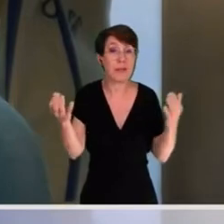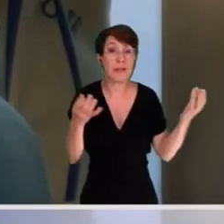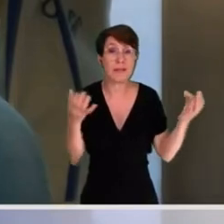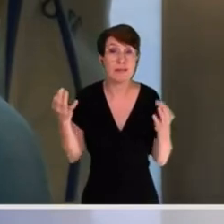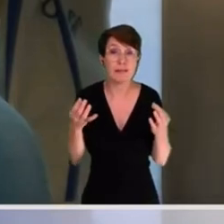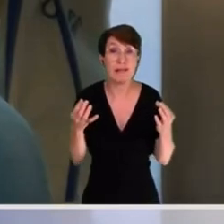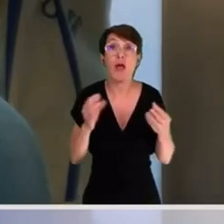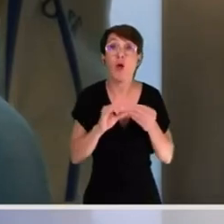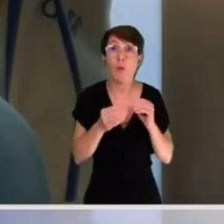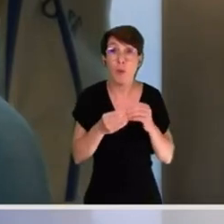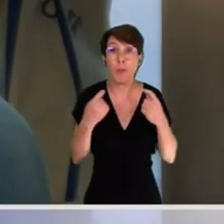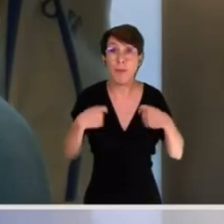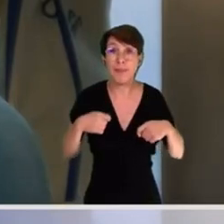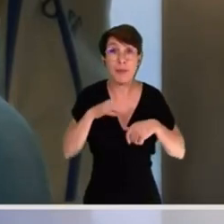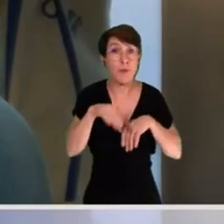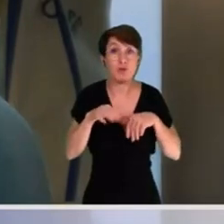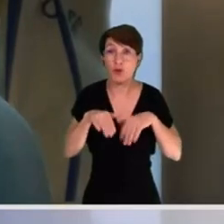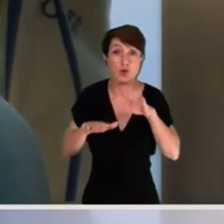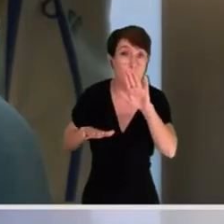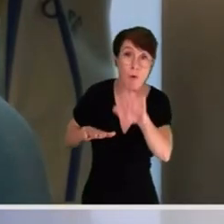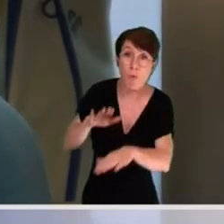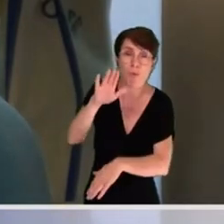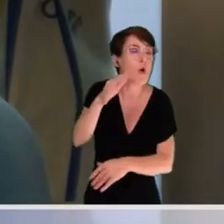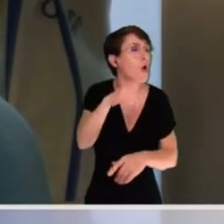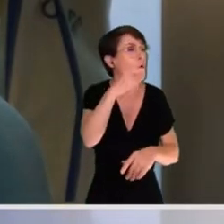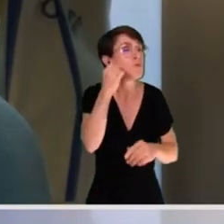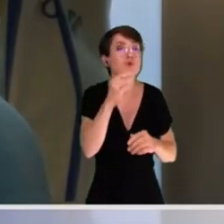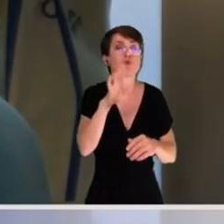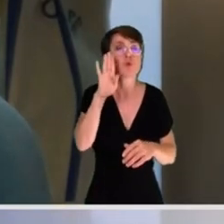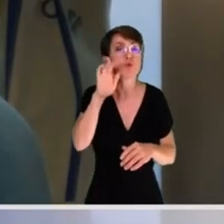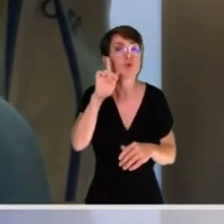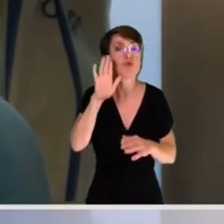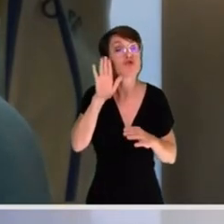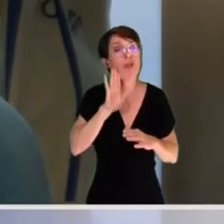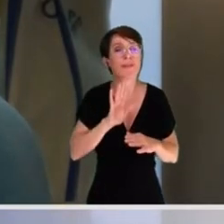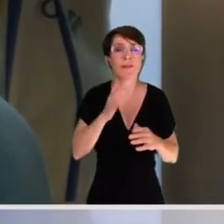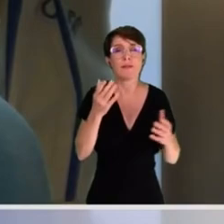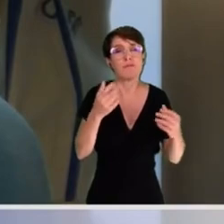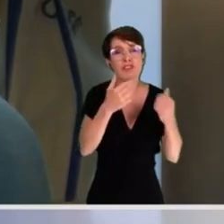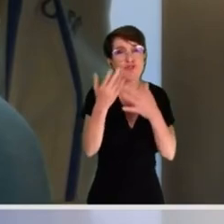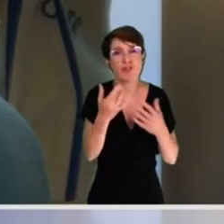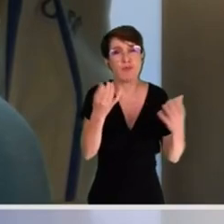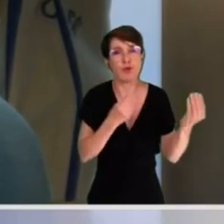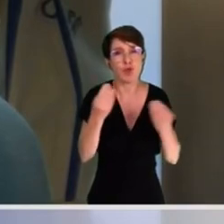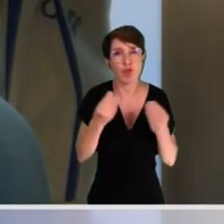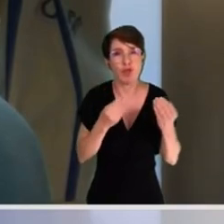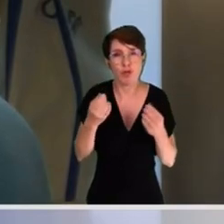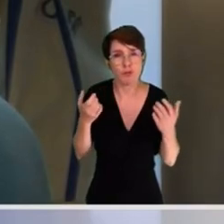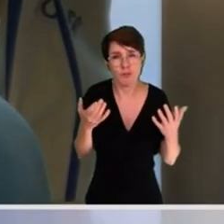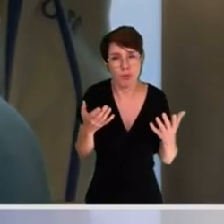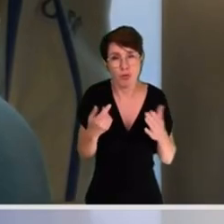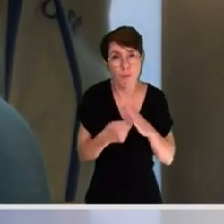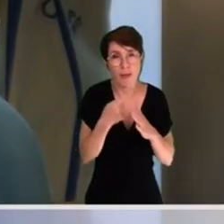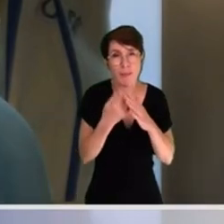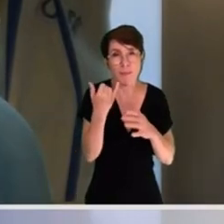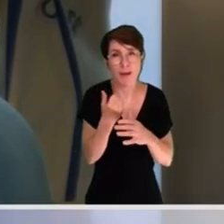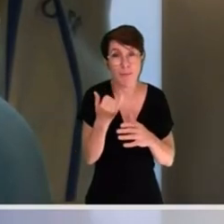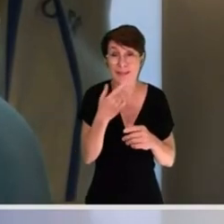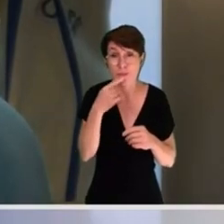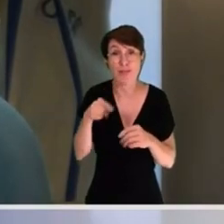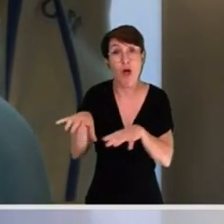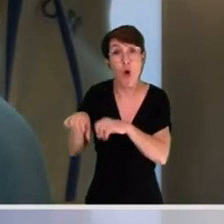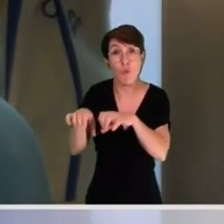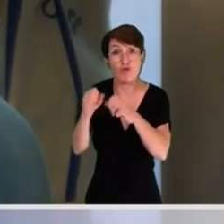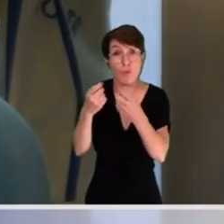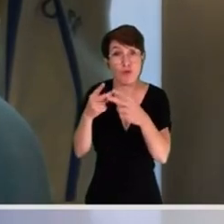de fonctionnement. M. Gentil a donné des chiffres, je ne veux pas y revenir, qui sont exacts, qui est l'accroissement des emplois villes,